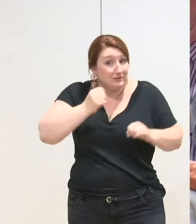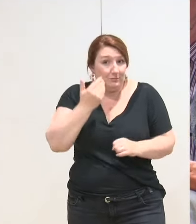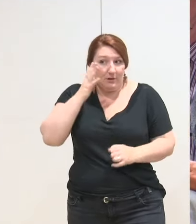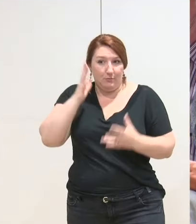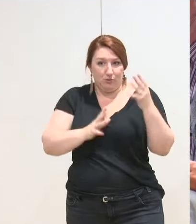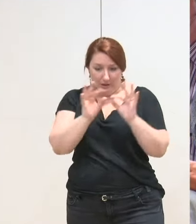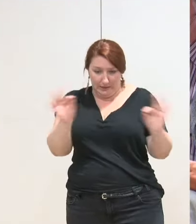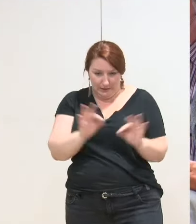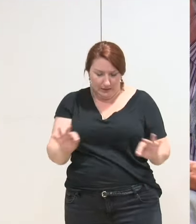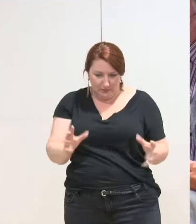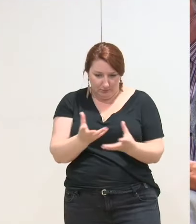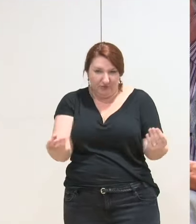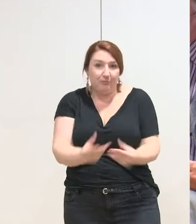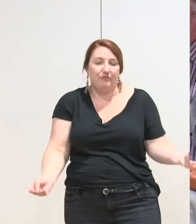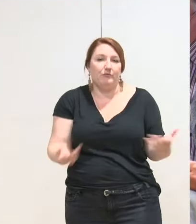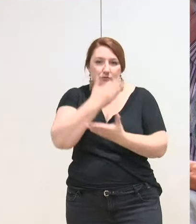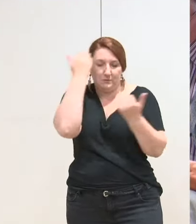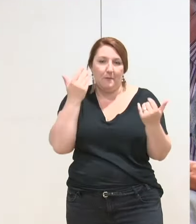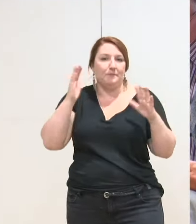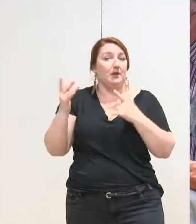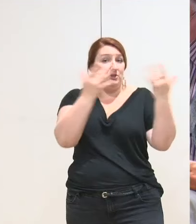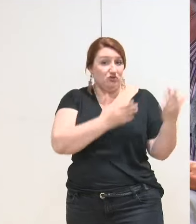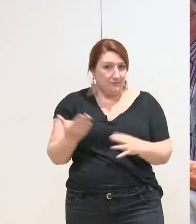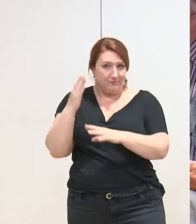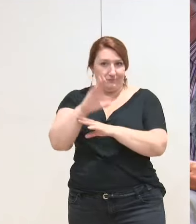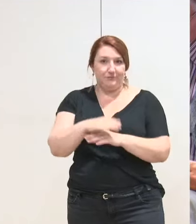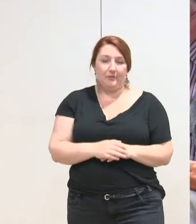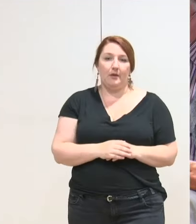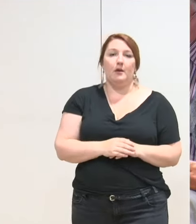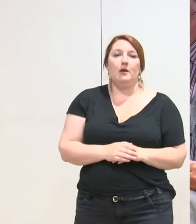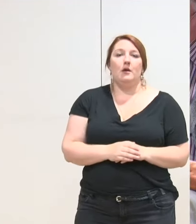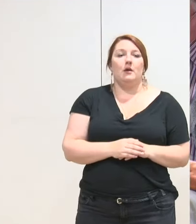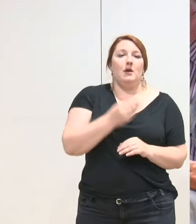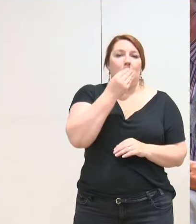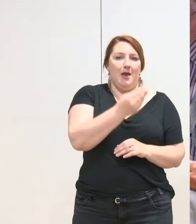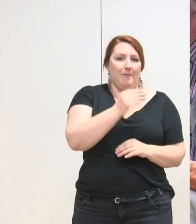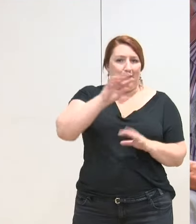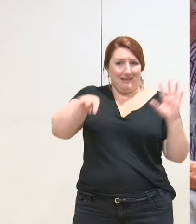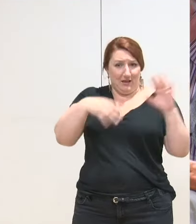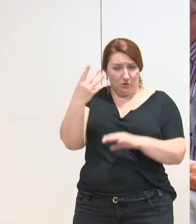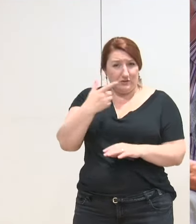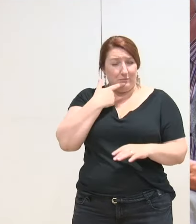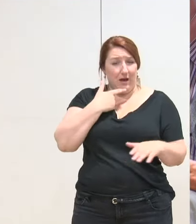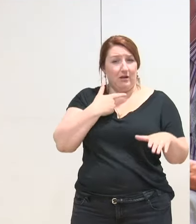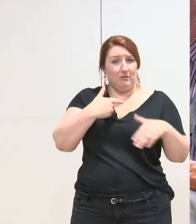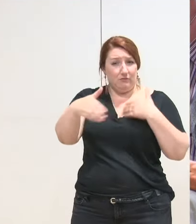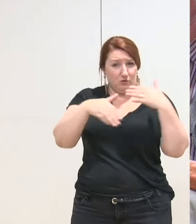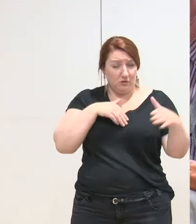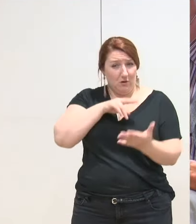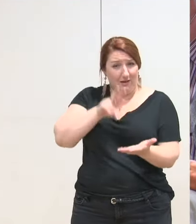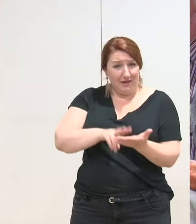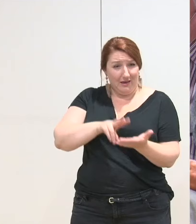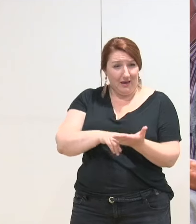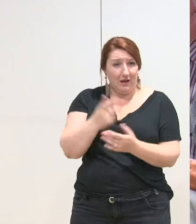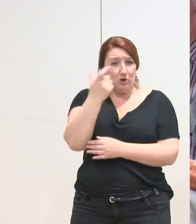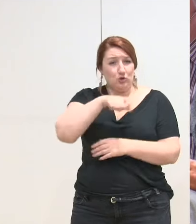sauté quelque part je vous donne juste les chiffres la M14 nous parle de dépenses de fonctionnement réel de 261,8